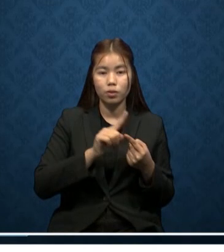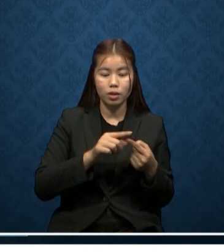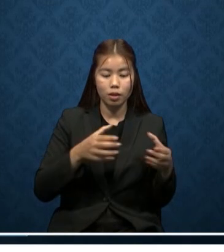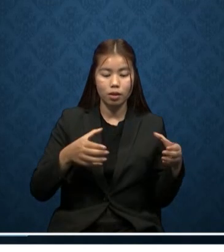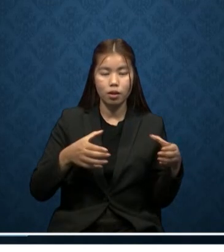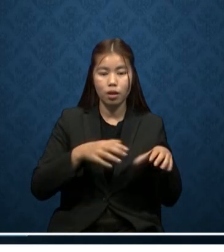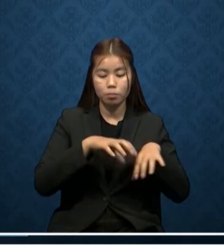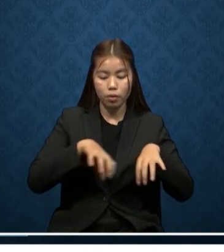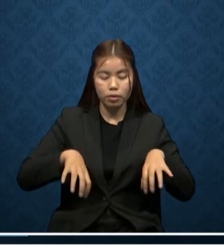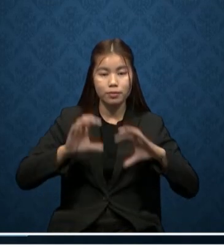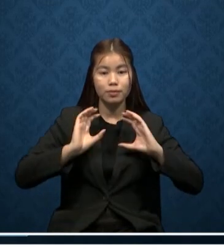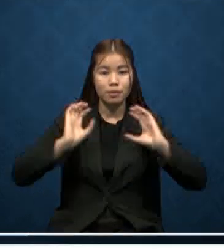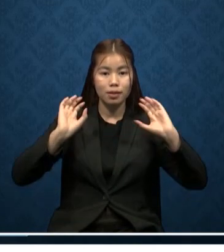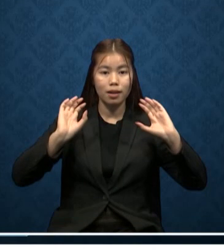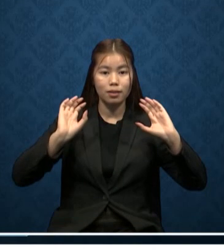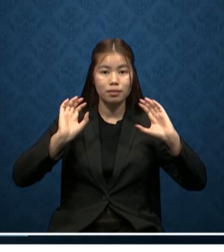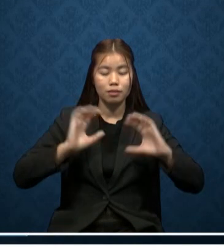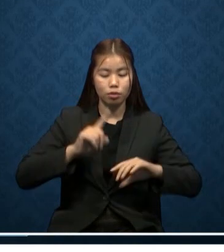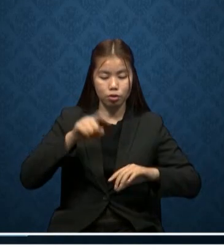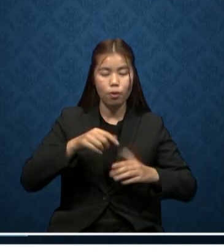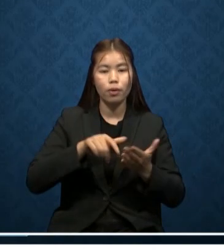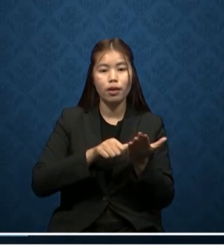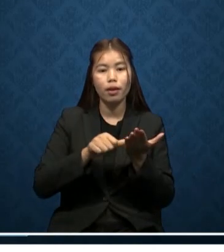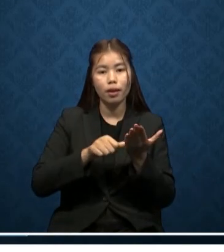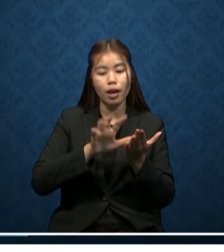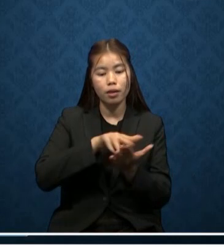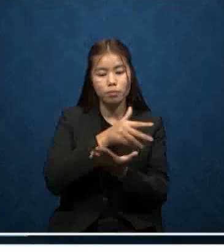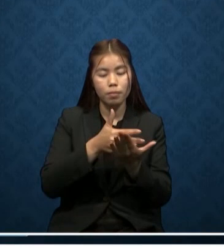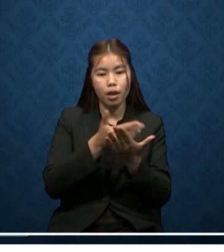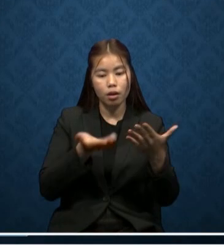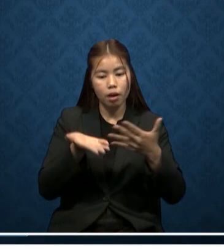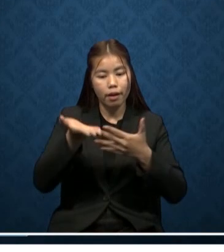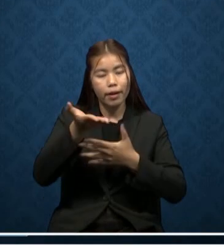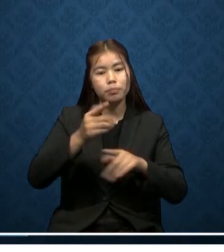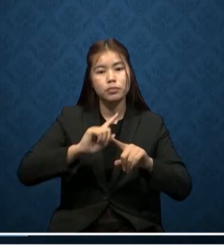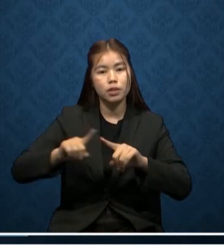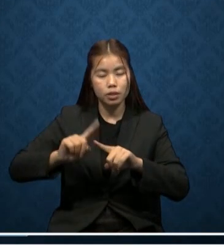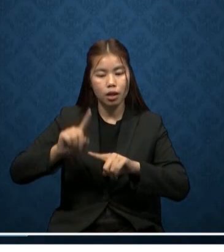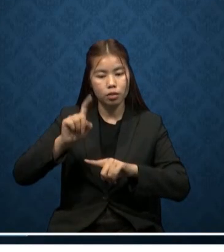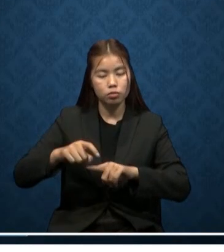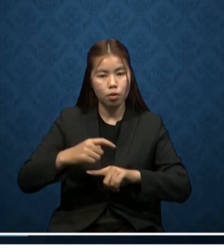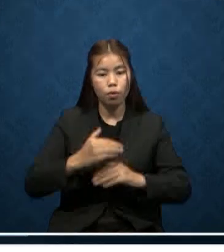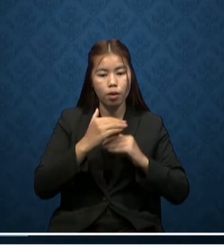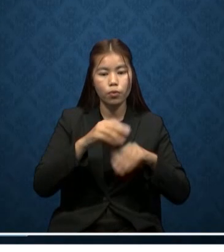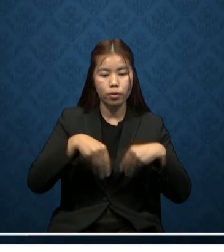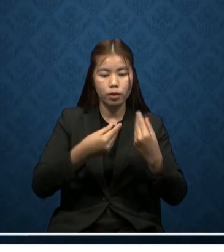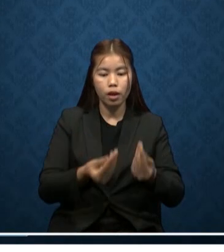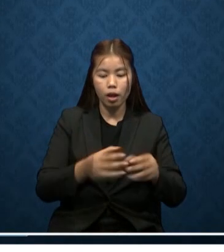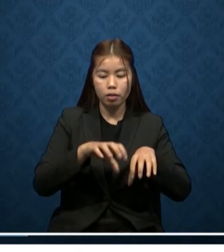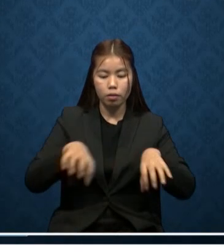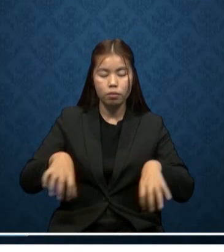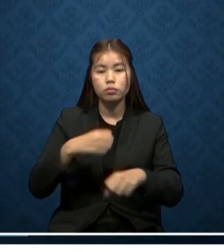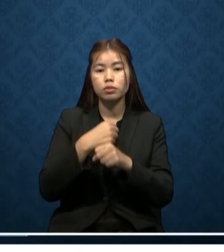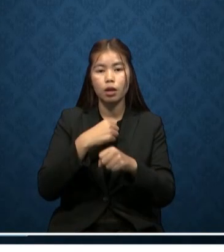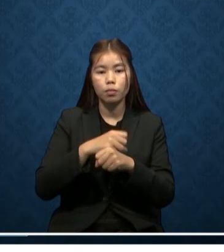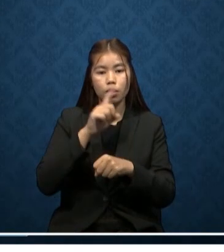รัฐต้องแก้ไขในเรื่องของแผนระดับต่างๆกำหนดให้การดำเนินการของทุกหน่วยต้องสอดคล้อง